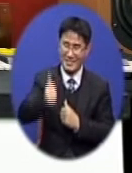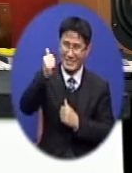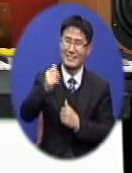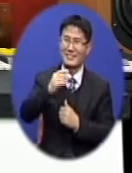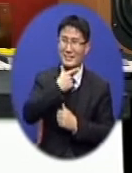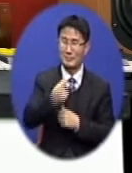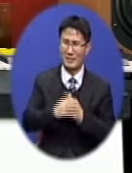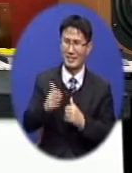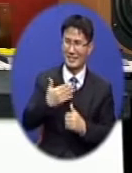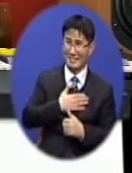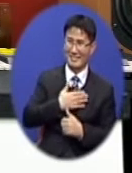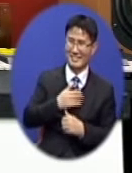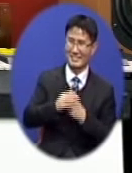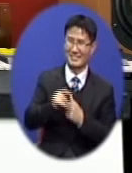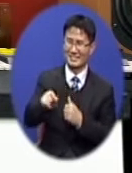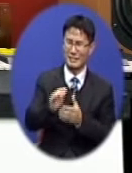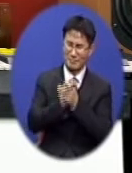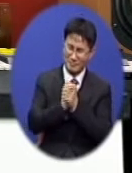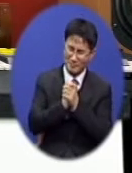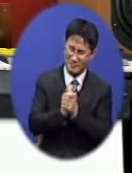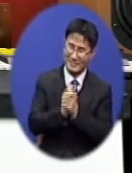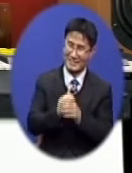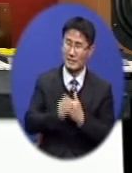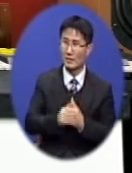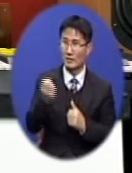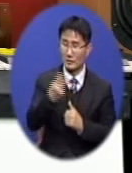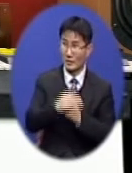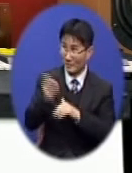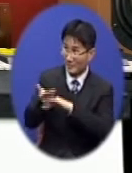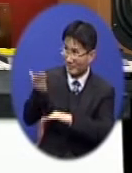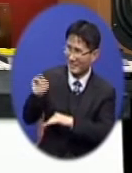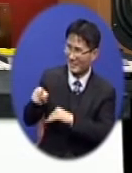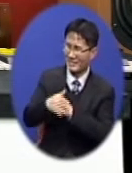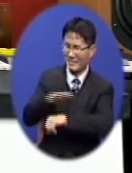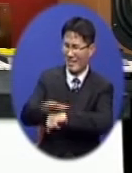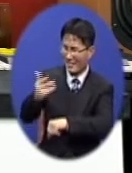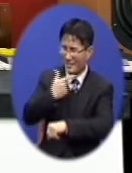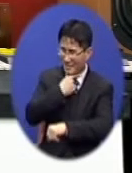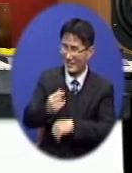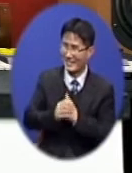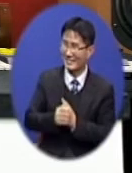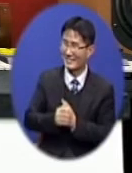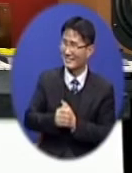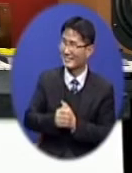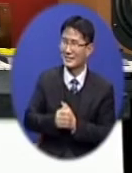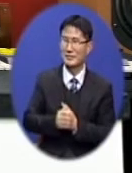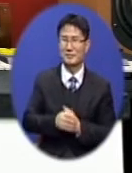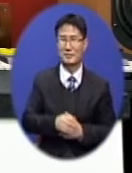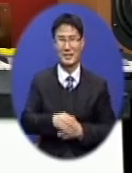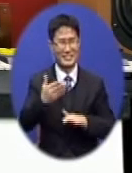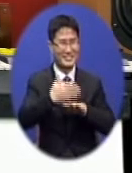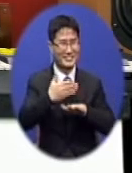감사합니다. 오라버니가, 이 오라버니가 네. 그렇게 빌고, 네. 형님께도 내가 네. 또 잘 되길 또 대박나게 형님께도 또 빌겠습니다.